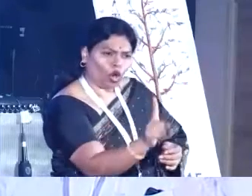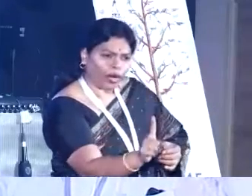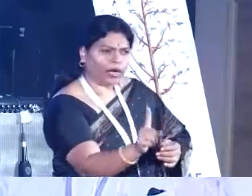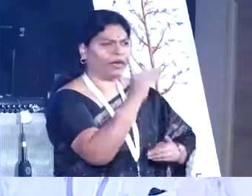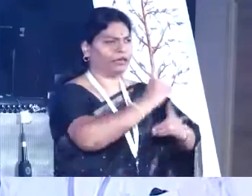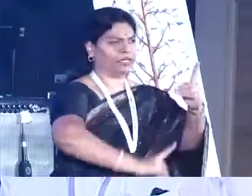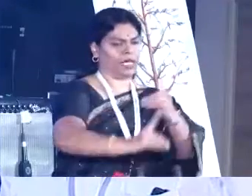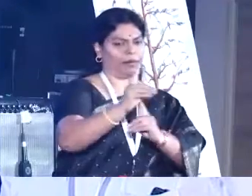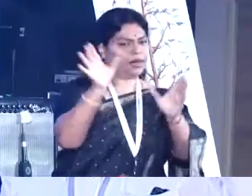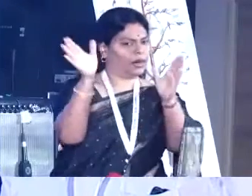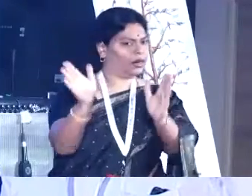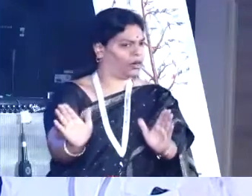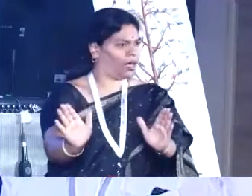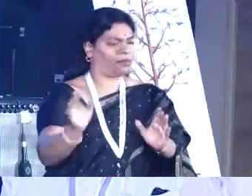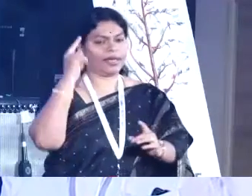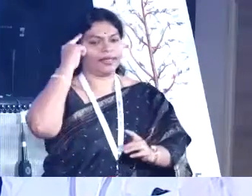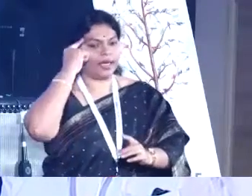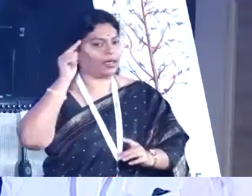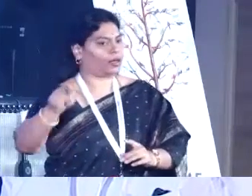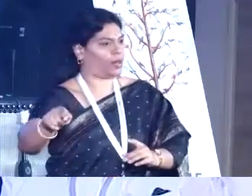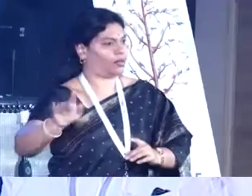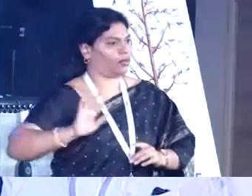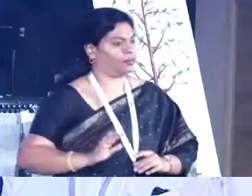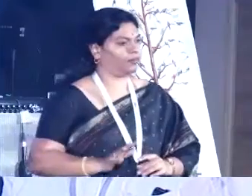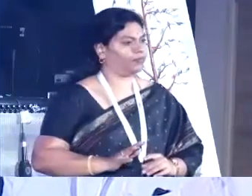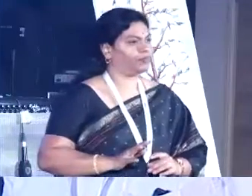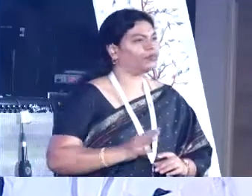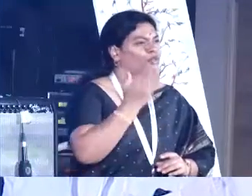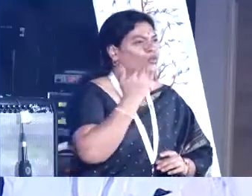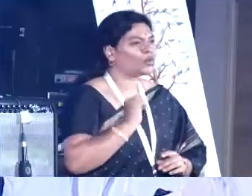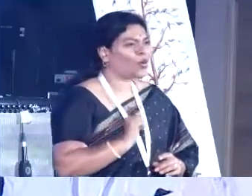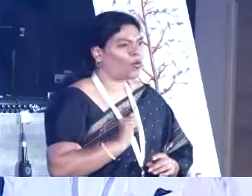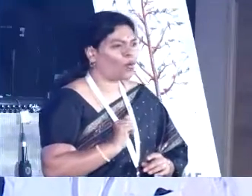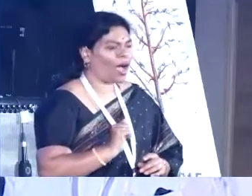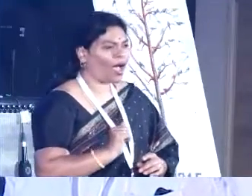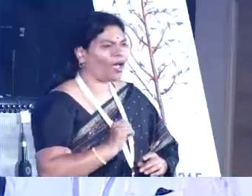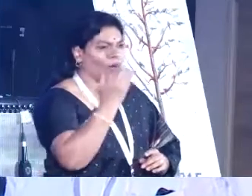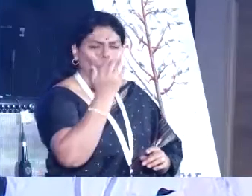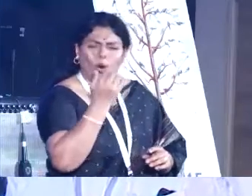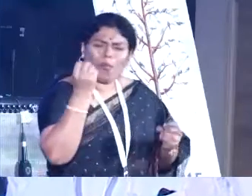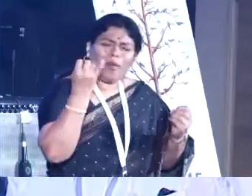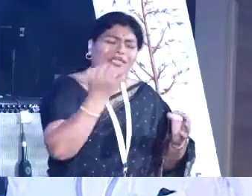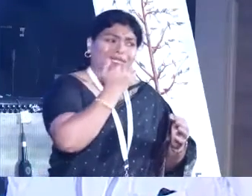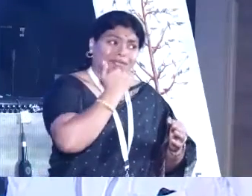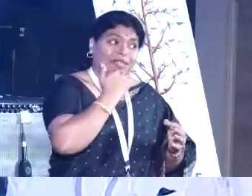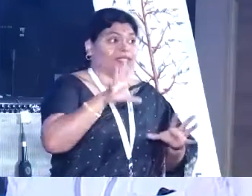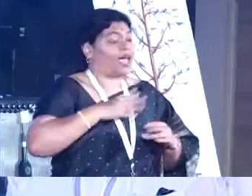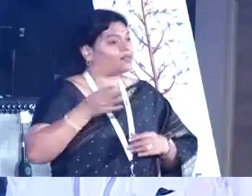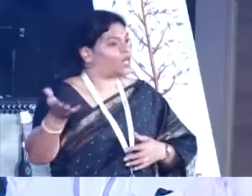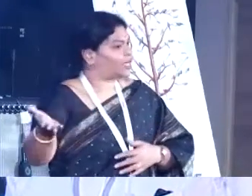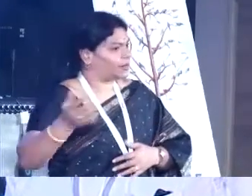अंग वाला व्यक्ति ही समझ पाता है कि उसे किस कठिनाई से गुजरना है।